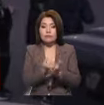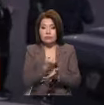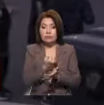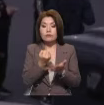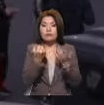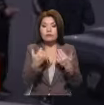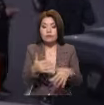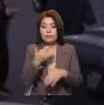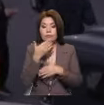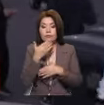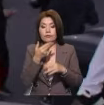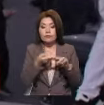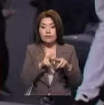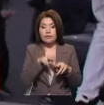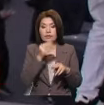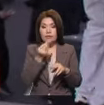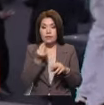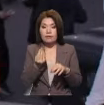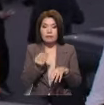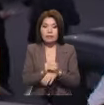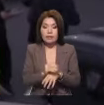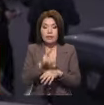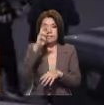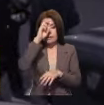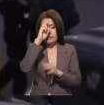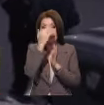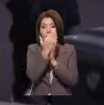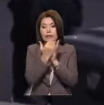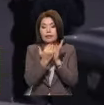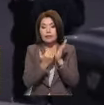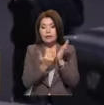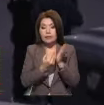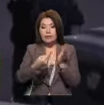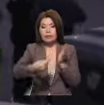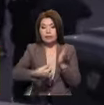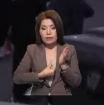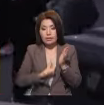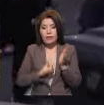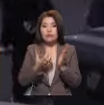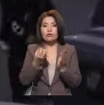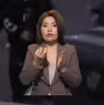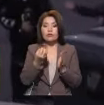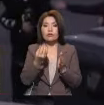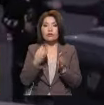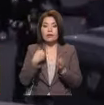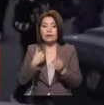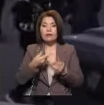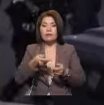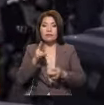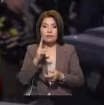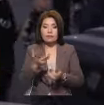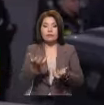сол жинаған ақша қосып, және мемлекеттің бағдарлама бойынша берген ақшасы бар. Сонымен 50 болдық, Аллаға